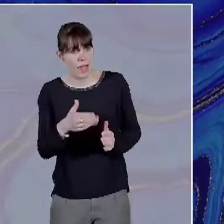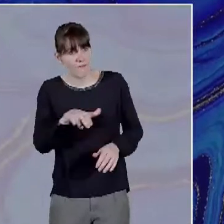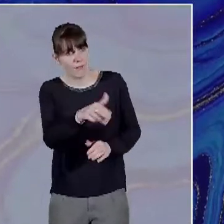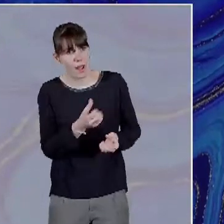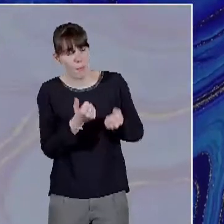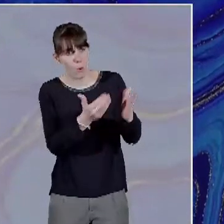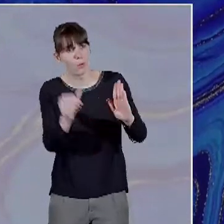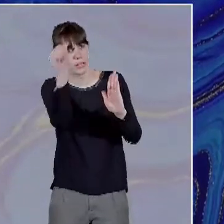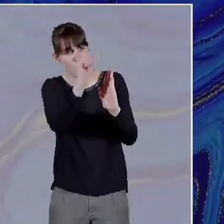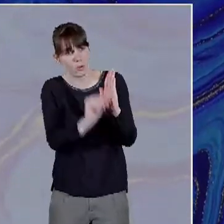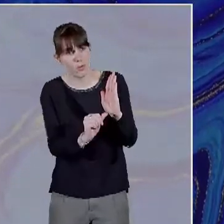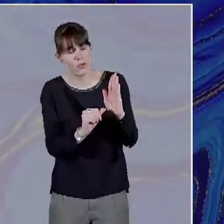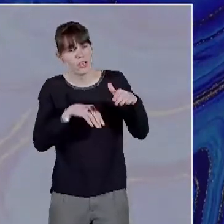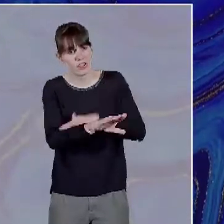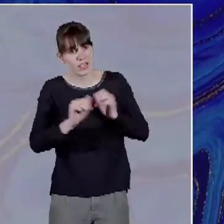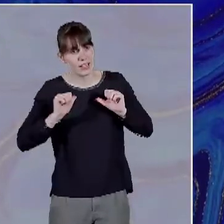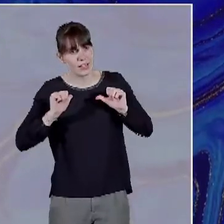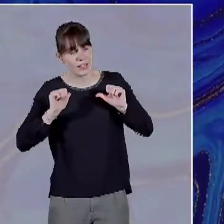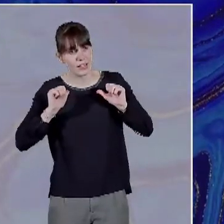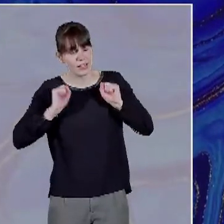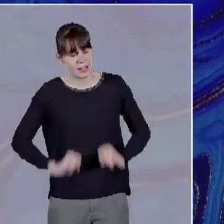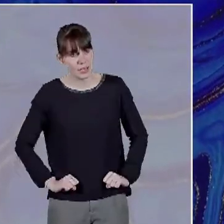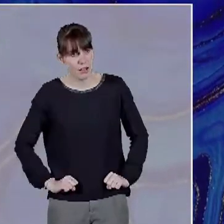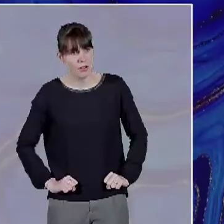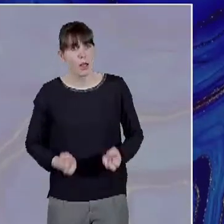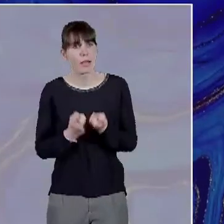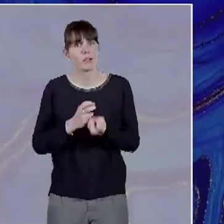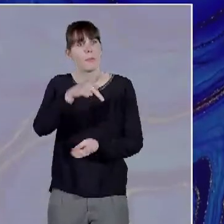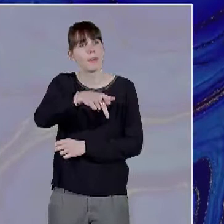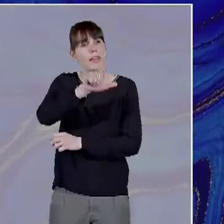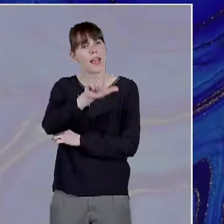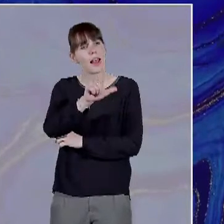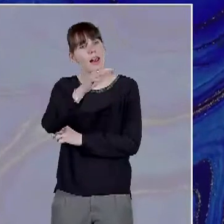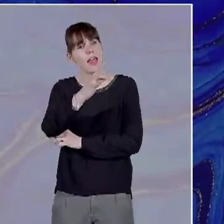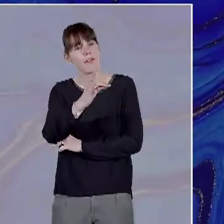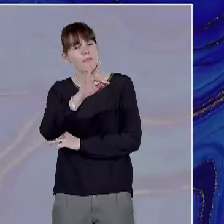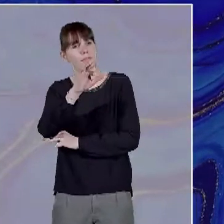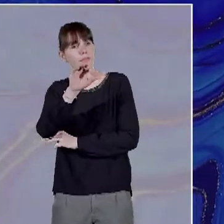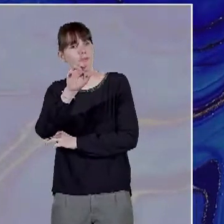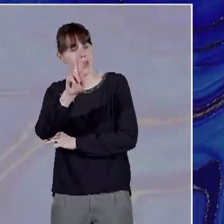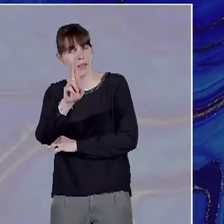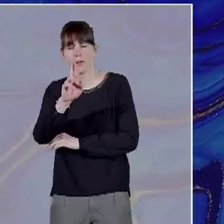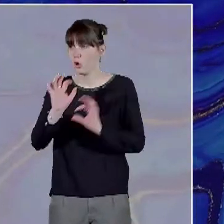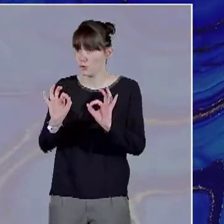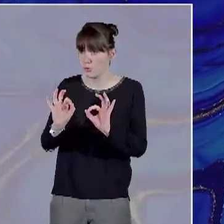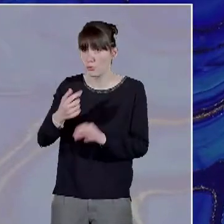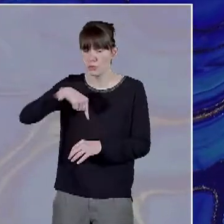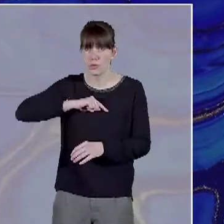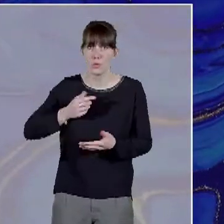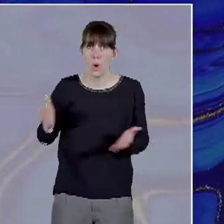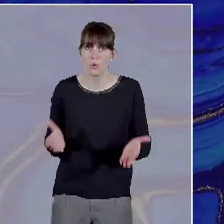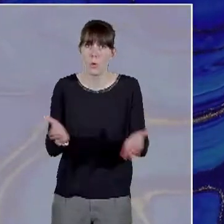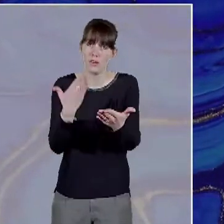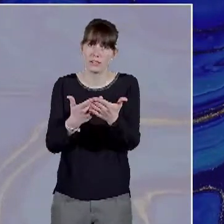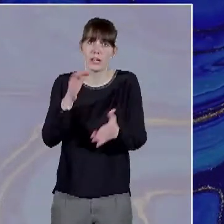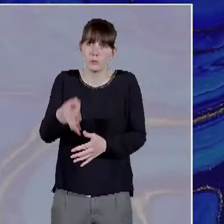dans les PLFR, projet de loi de finances rectificatifs, on ne sait pas combien il va y en avoir à la fin. Ben, dans des PLF, des PLFR, on en pousse. Pour l'instant,